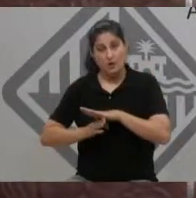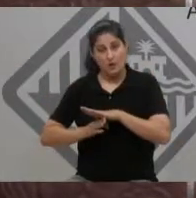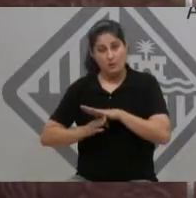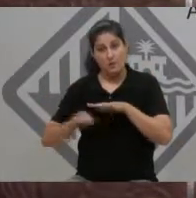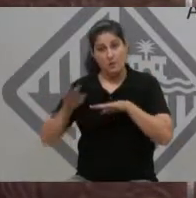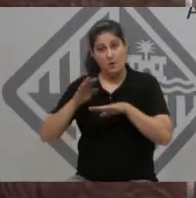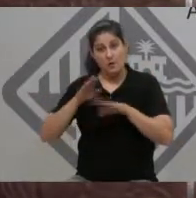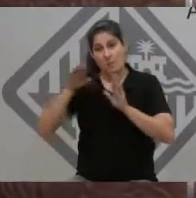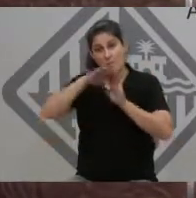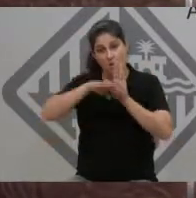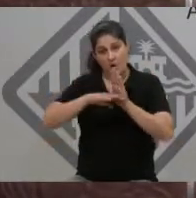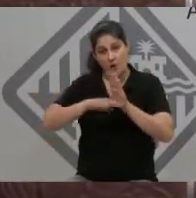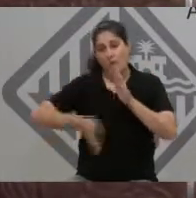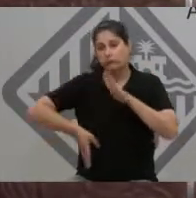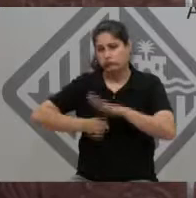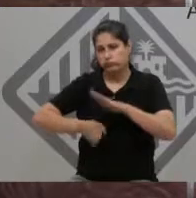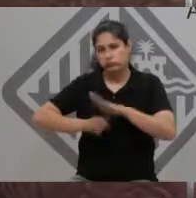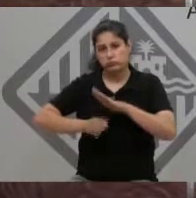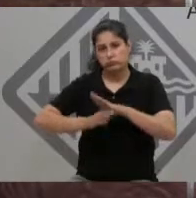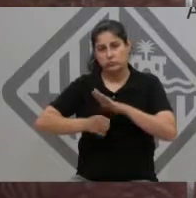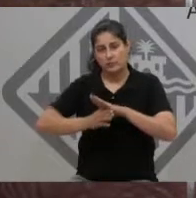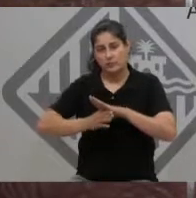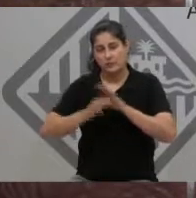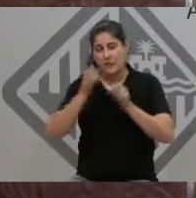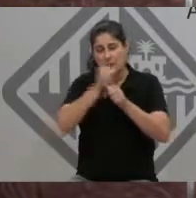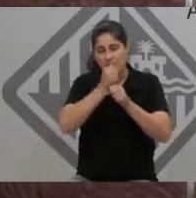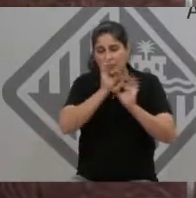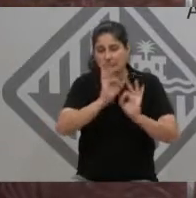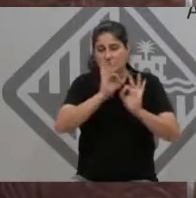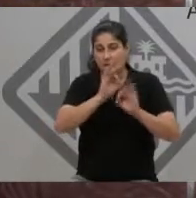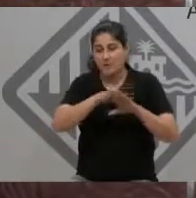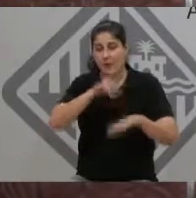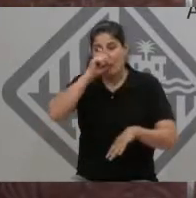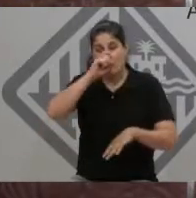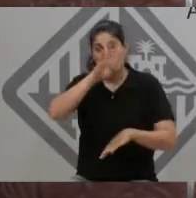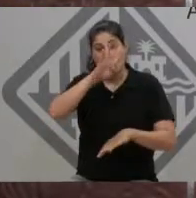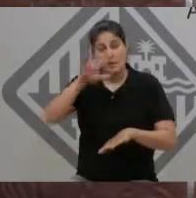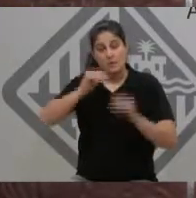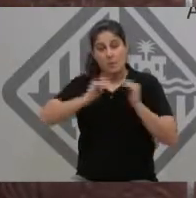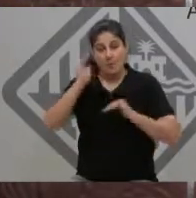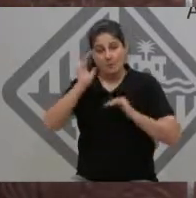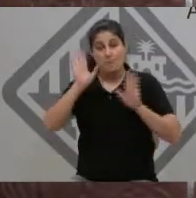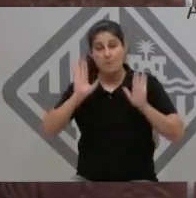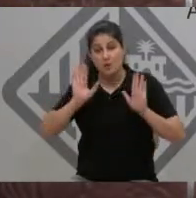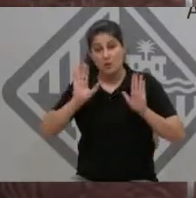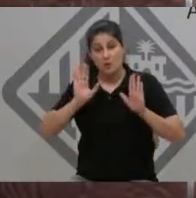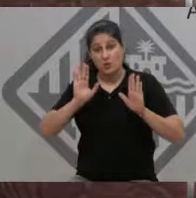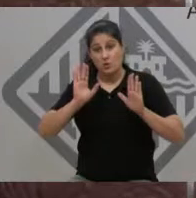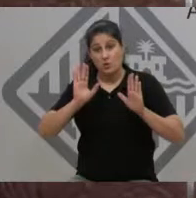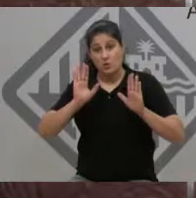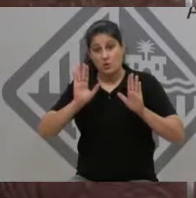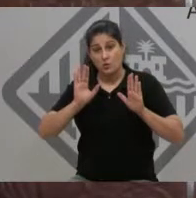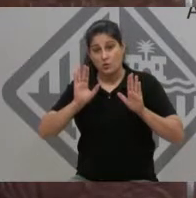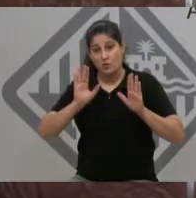terme programes de feina específics per majors de 45 anys, però